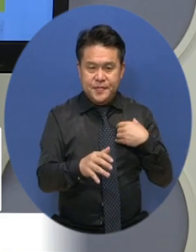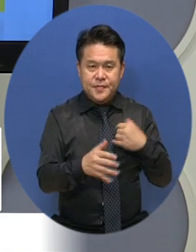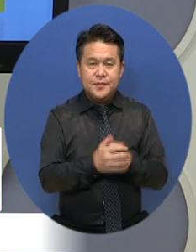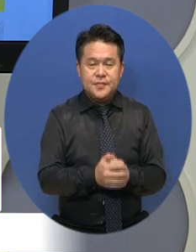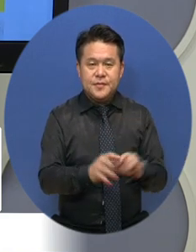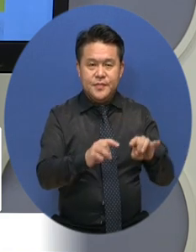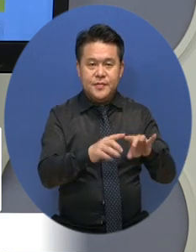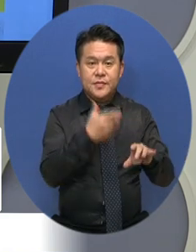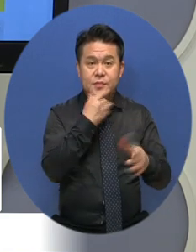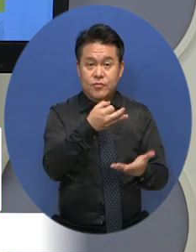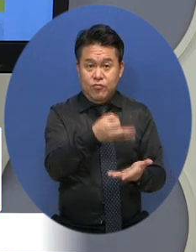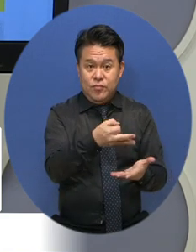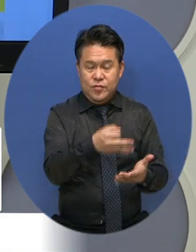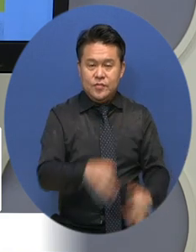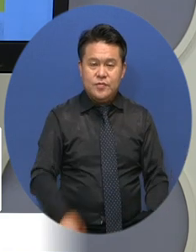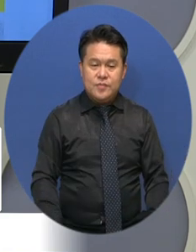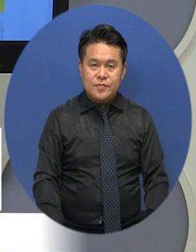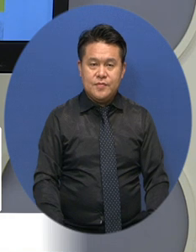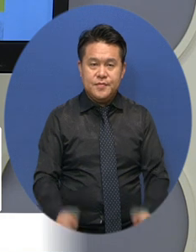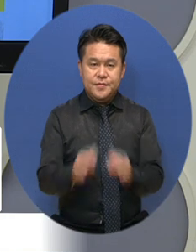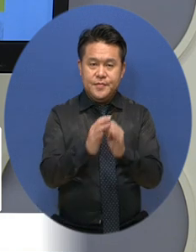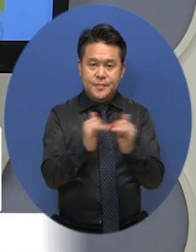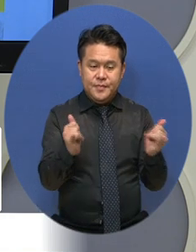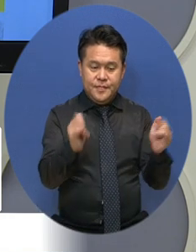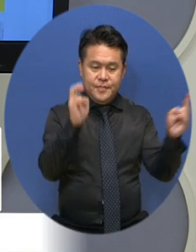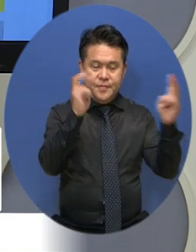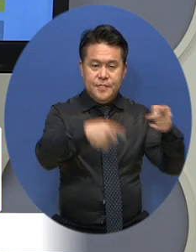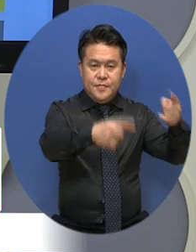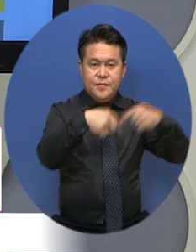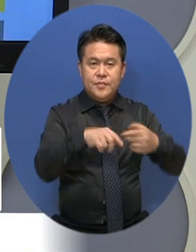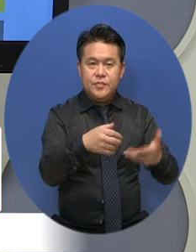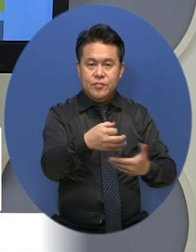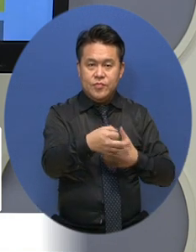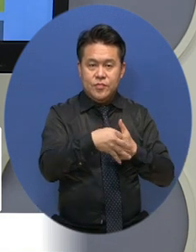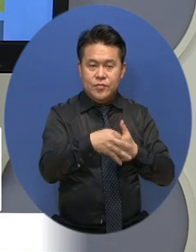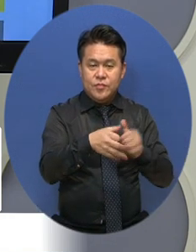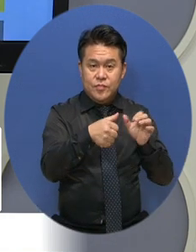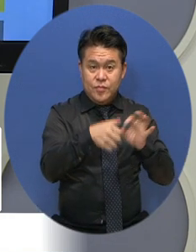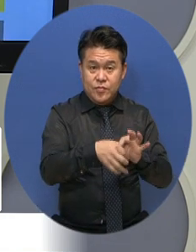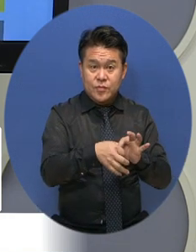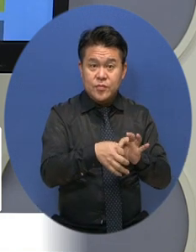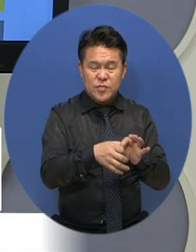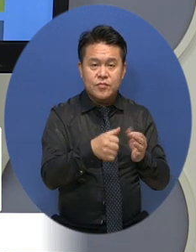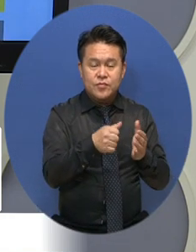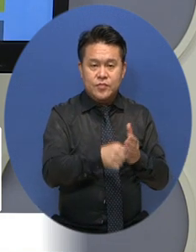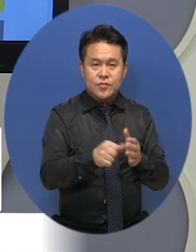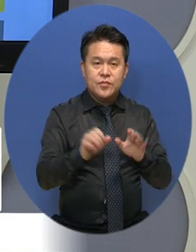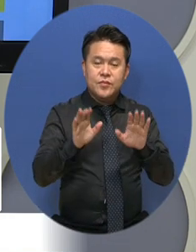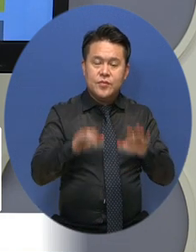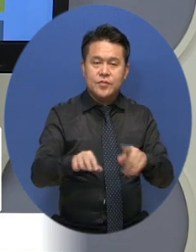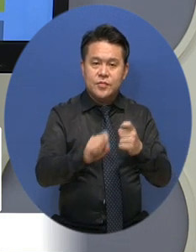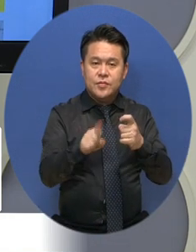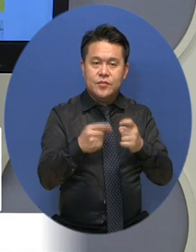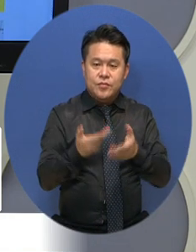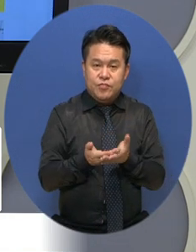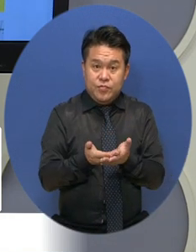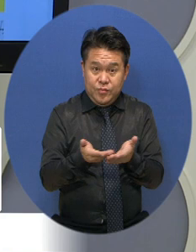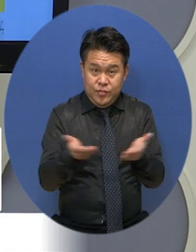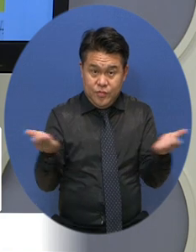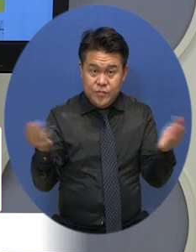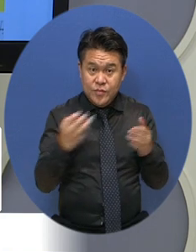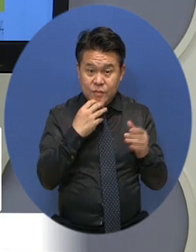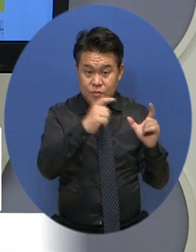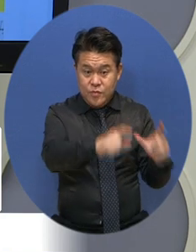기금 인데요 시민과 기업의 참여로 모인 후원 물품은 이번달 부터 배분 되기 시작해 서울시